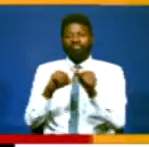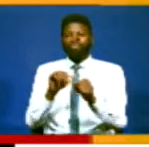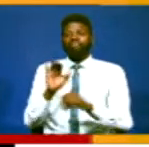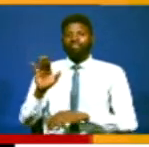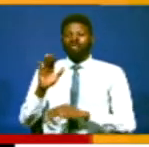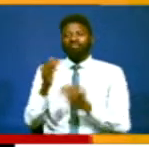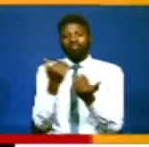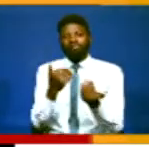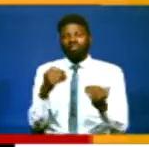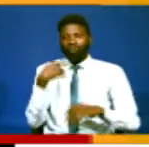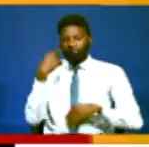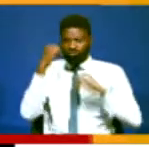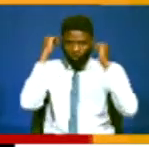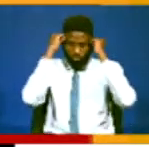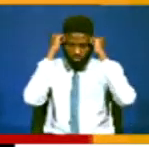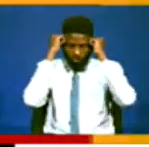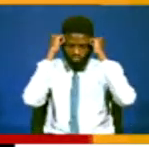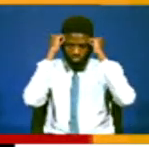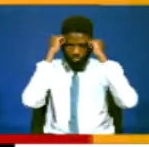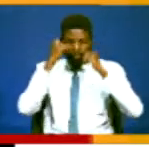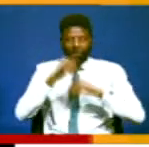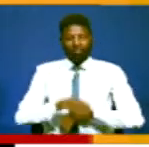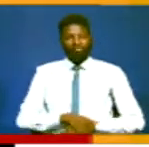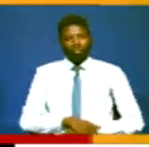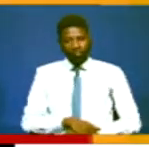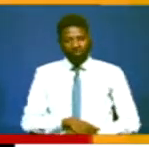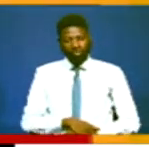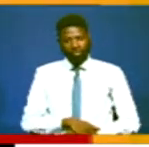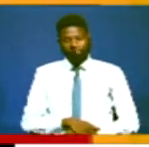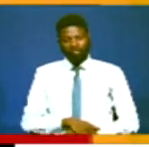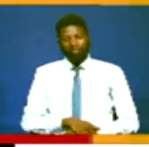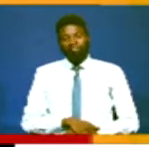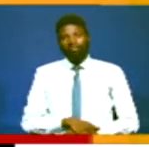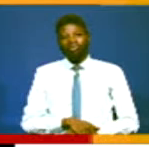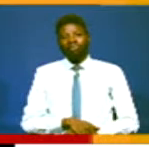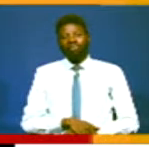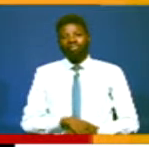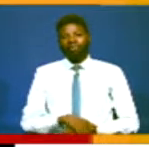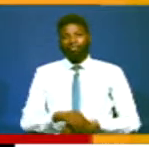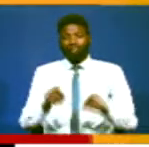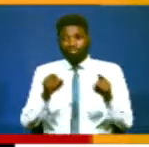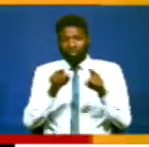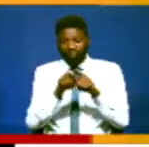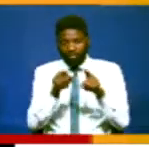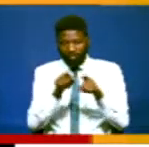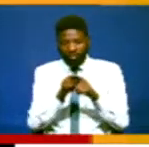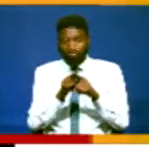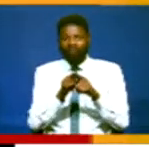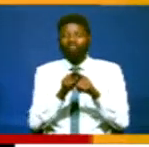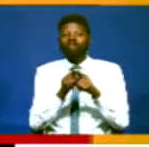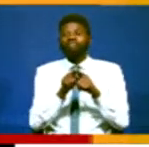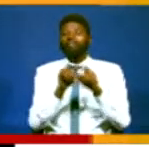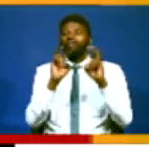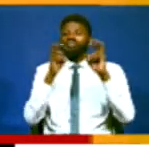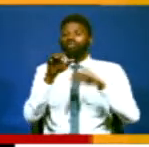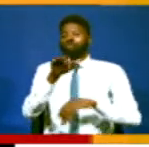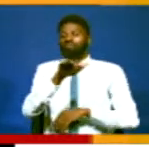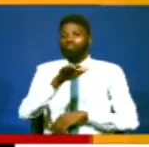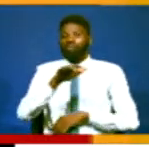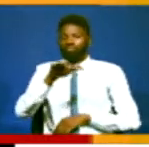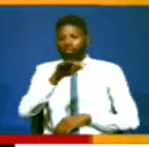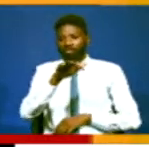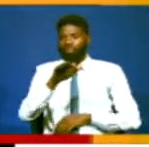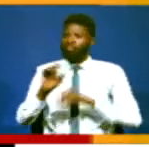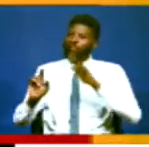Kabisa. Swala hili la labda wizara ama niseme serikali na lile jopo ambalo